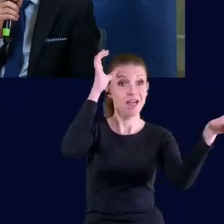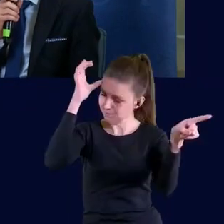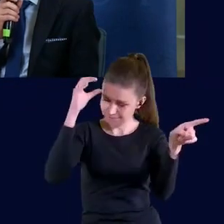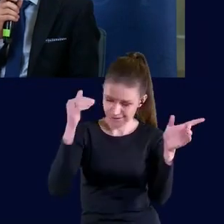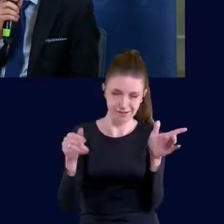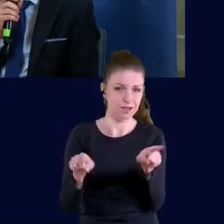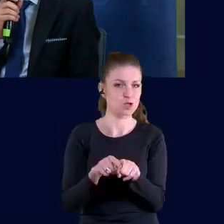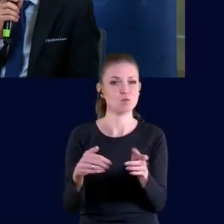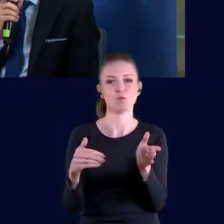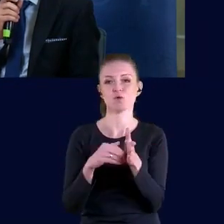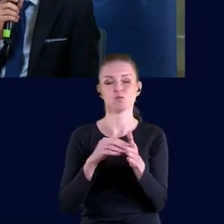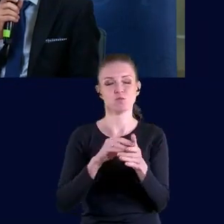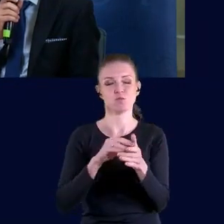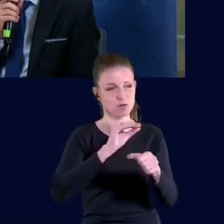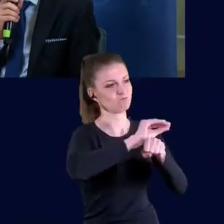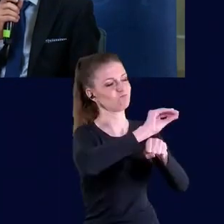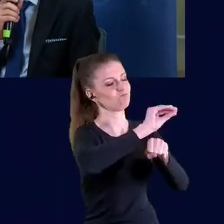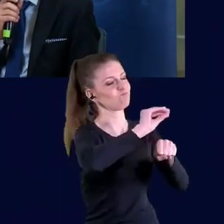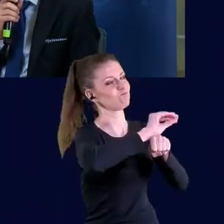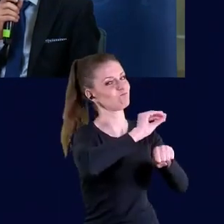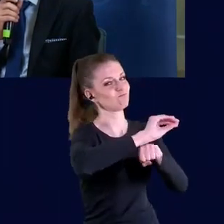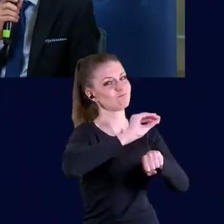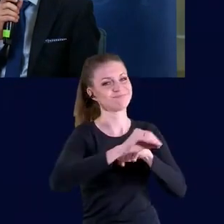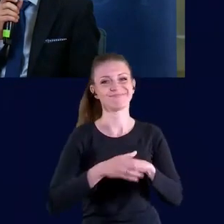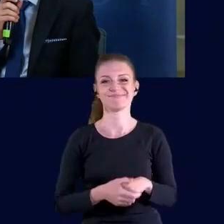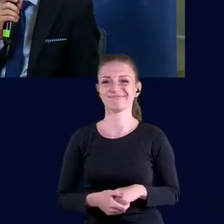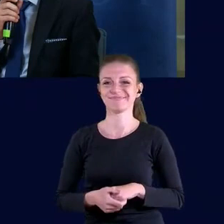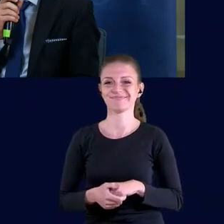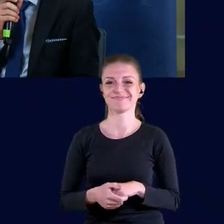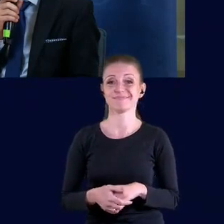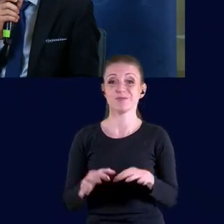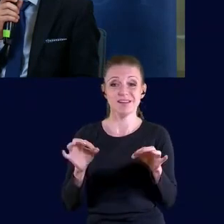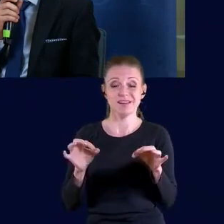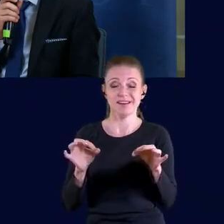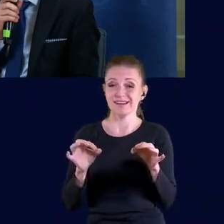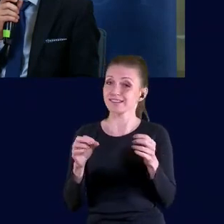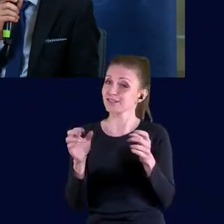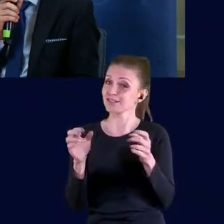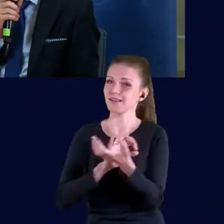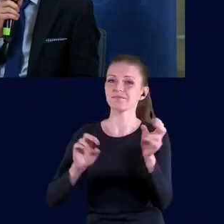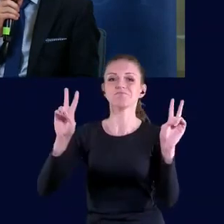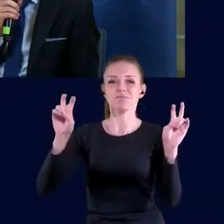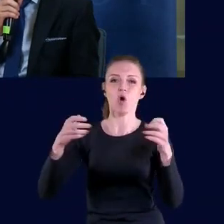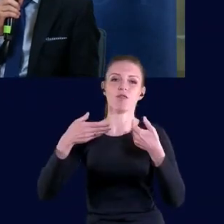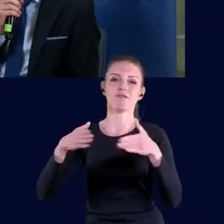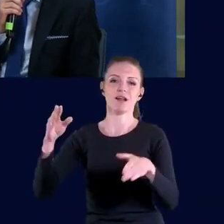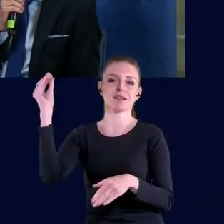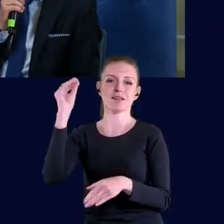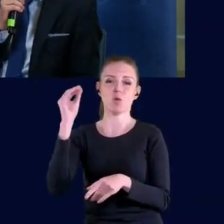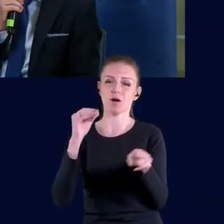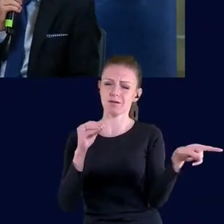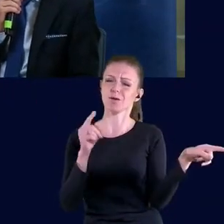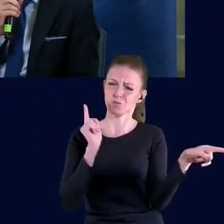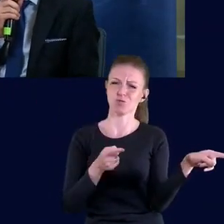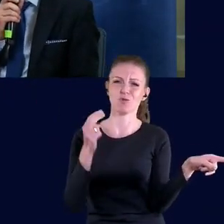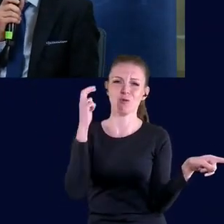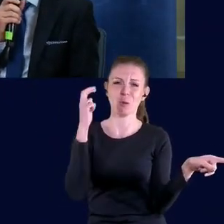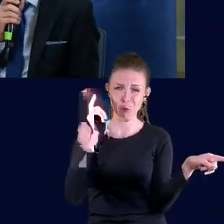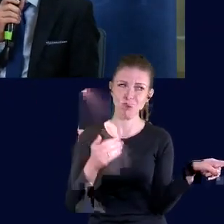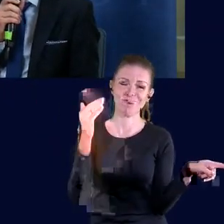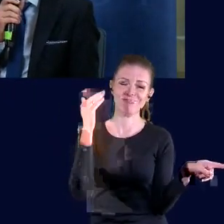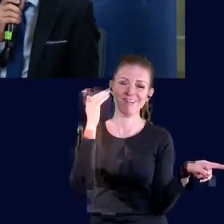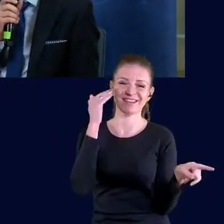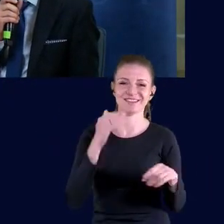żeby wiedzieli jak poruszać się w tym świecie otwartej nauki między innymi będziemy